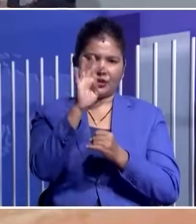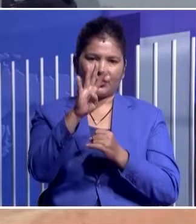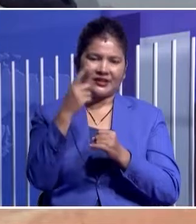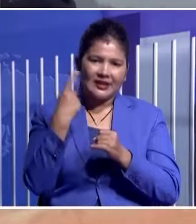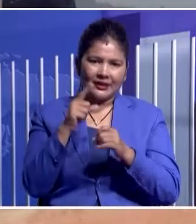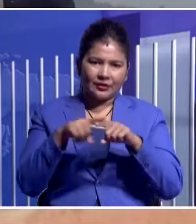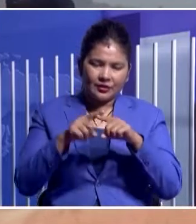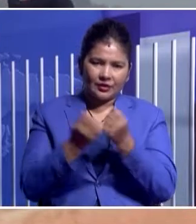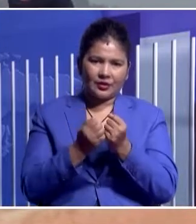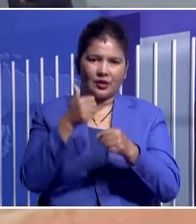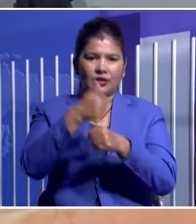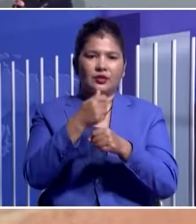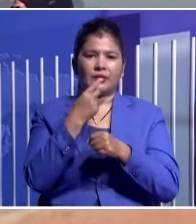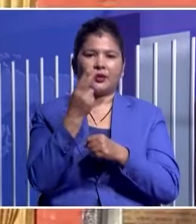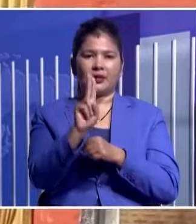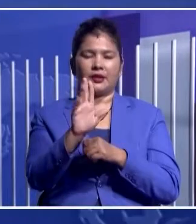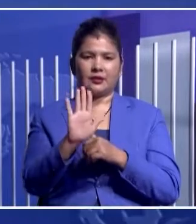अध्यक्ष कार्कीको भनाइ छ।